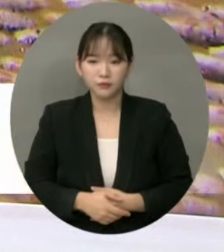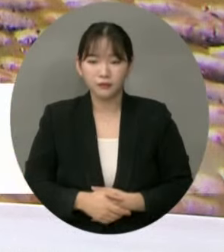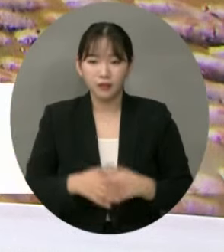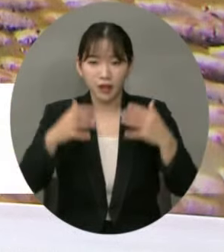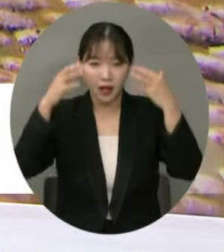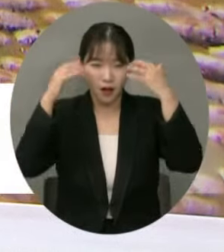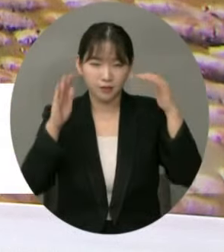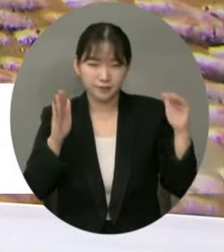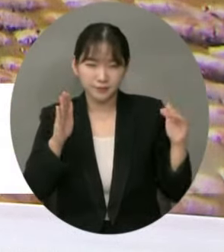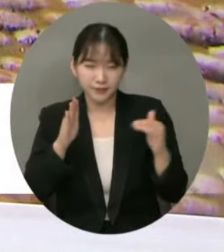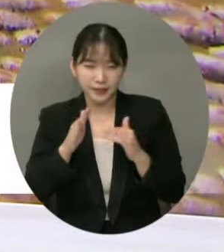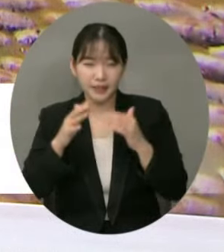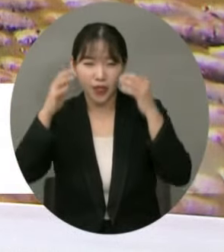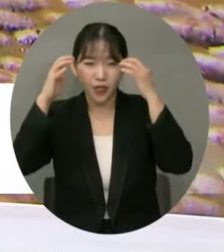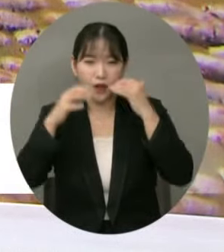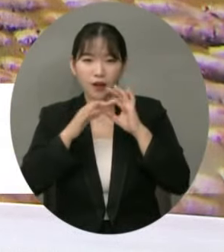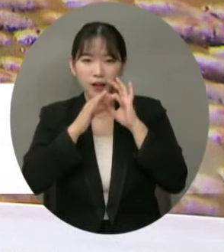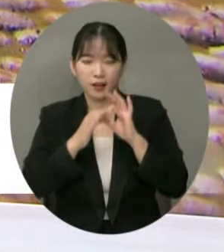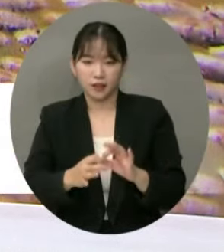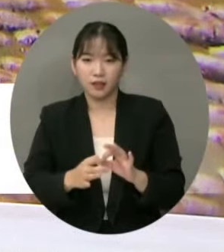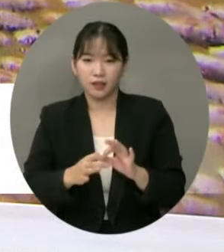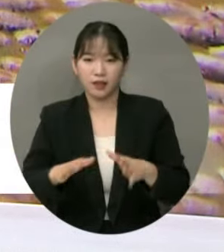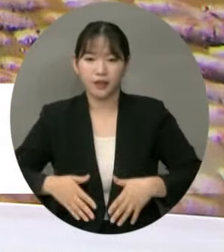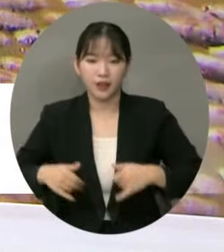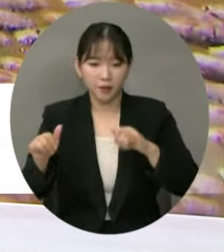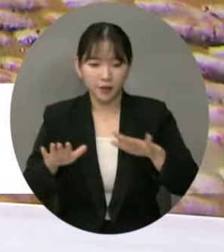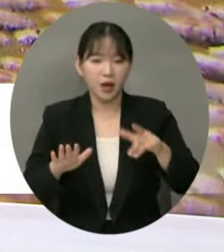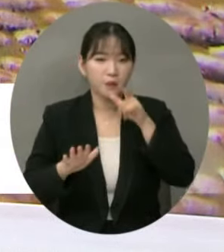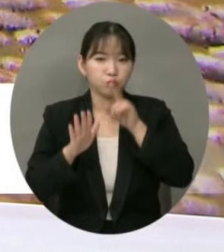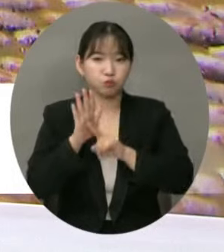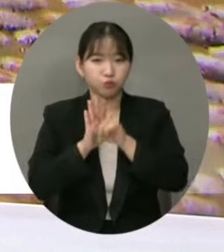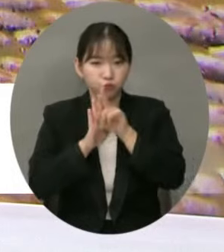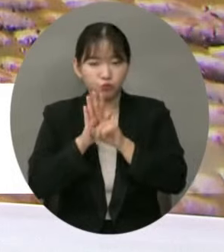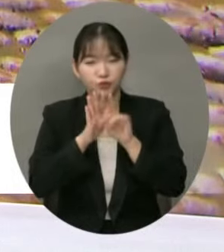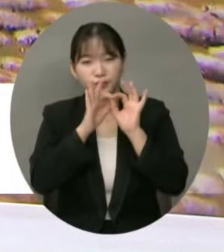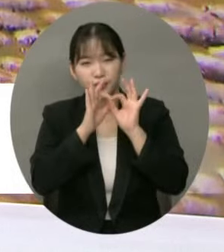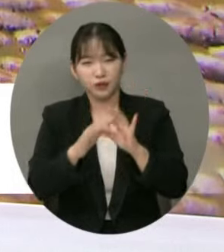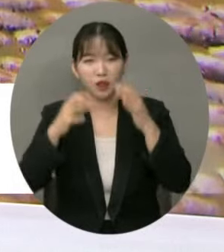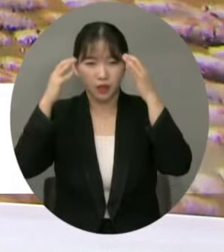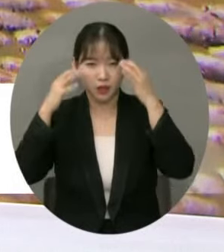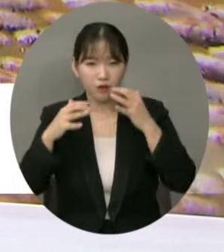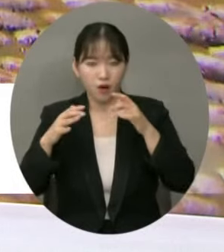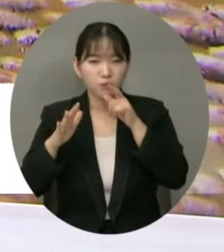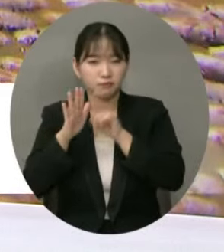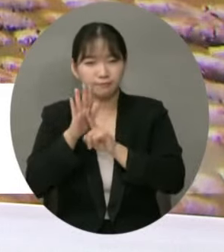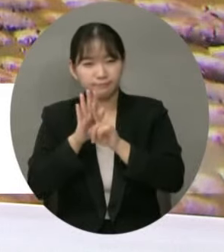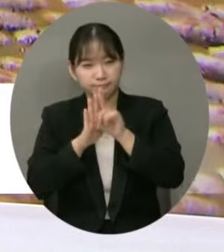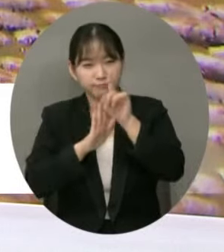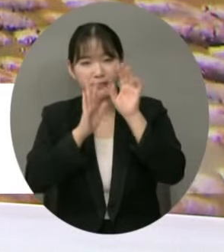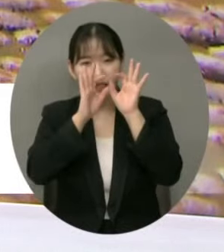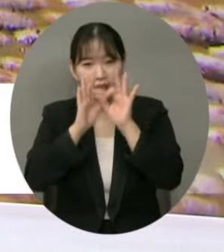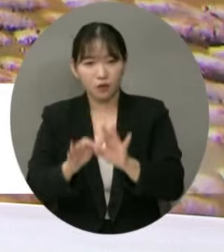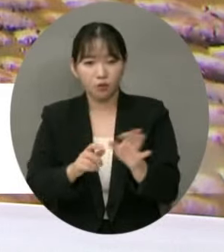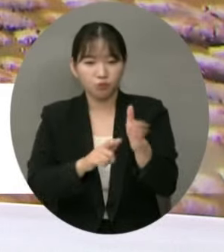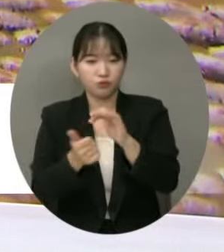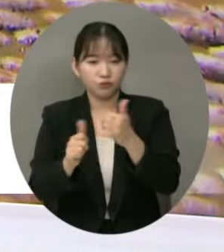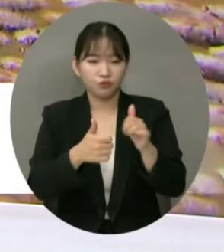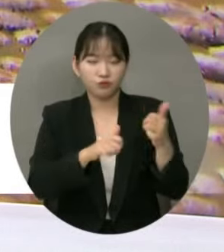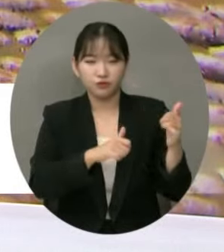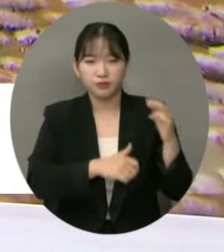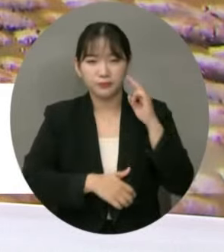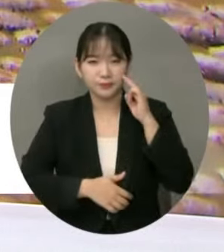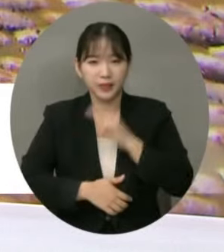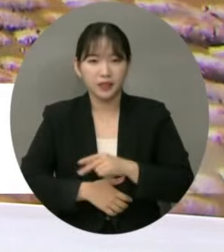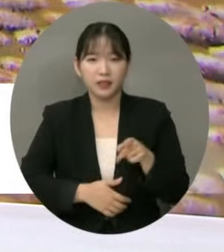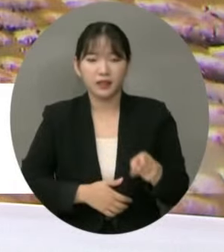여름 끝자락 늦더위가 기승을 부리면서 남해한우 식지 않고 있습니다고 수온이 지속되면서 어류 회사가 끊이지 않고